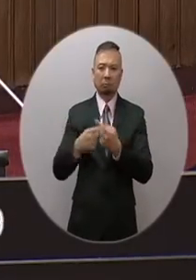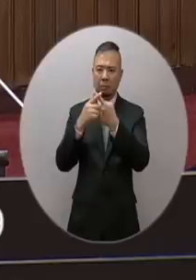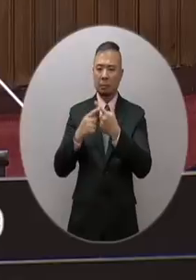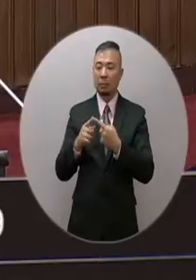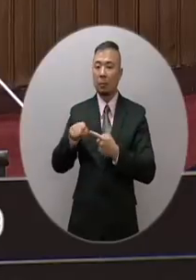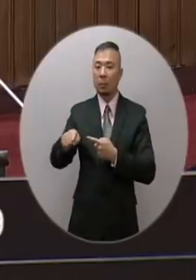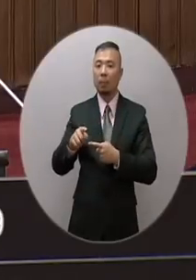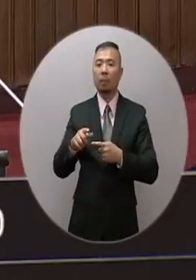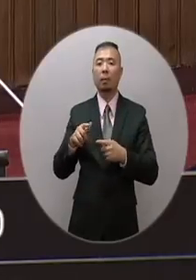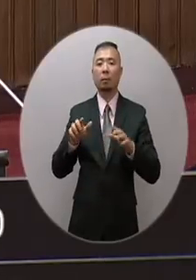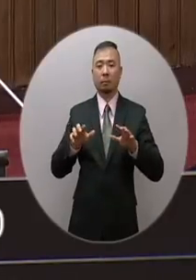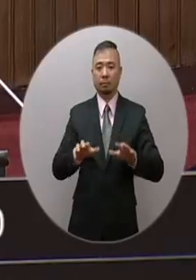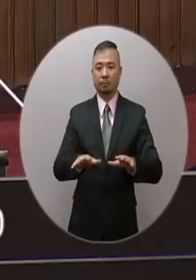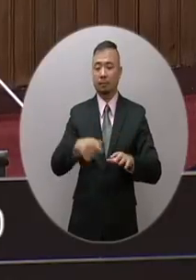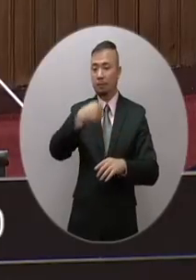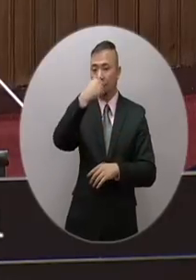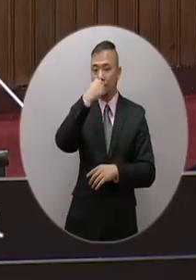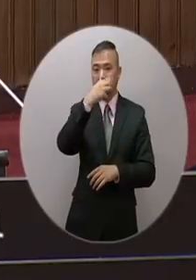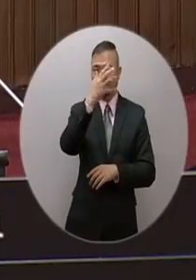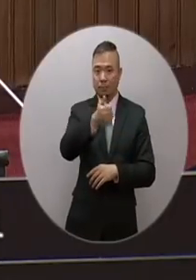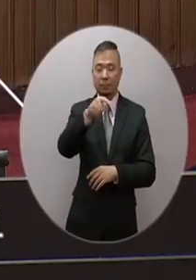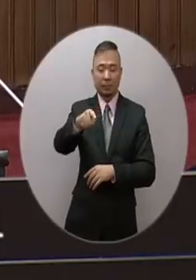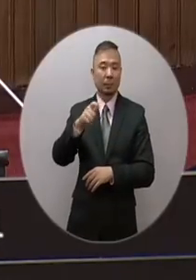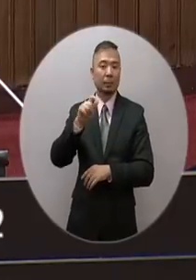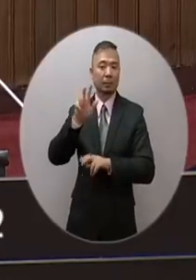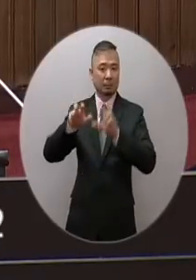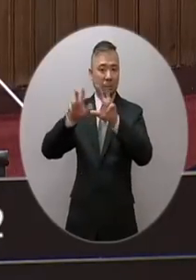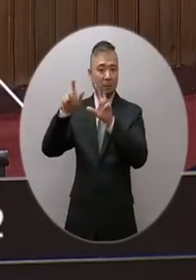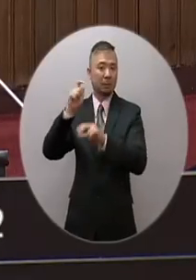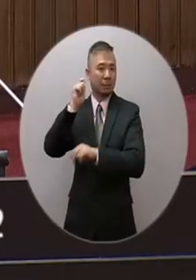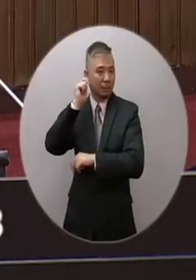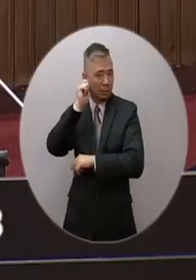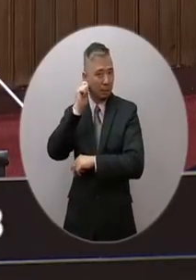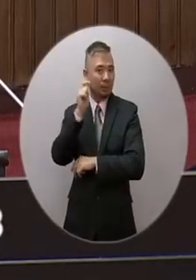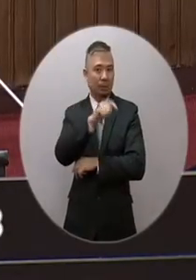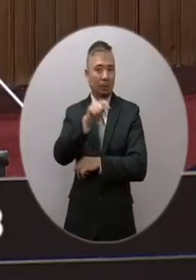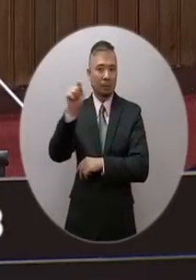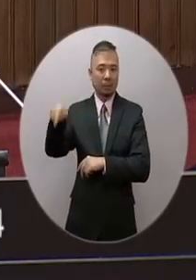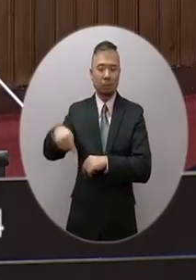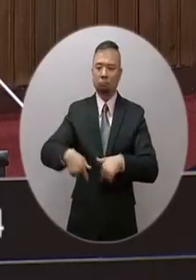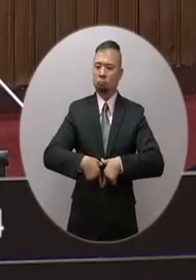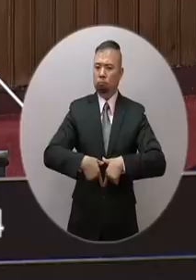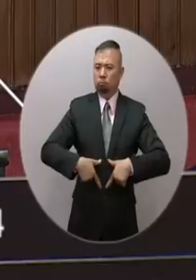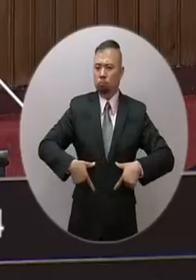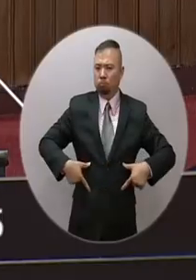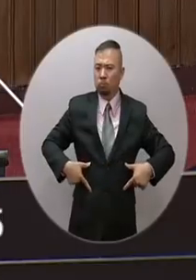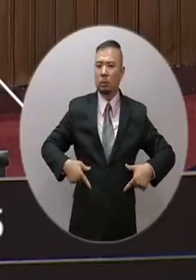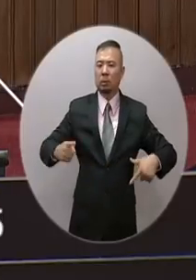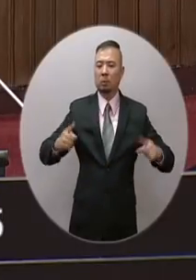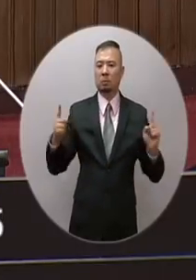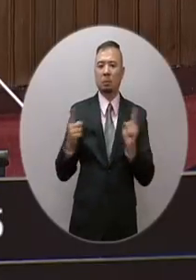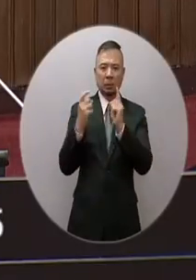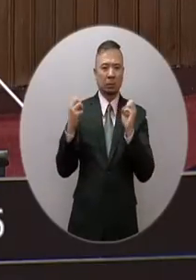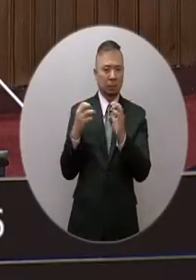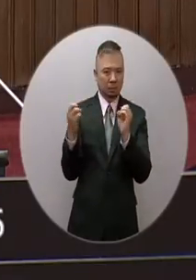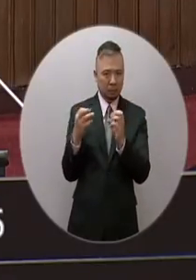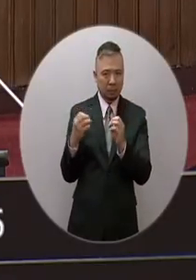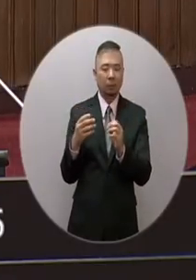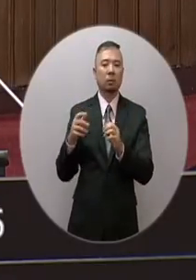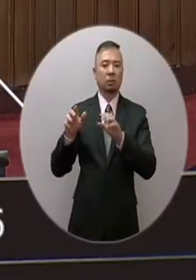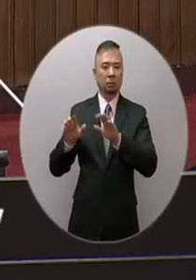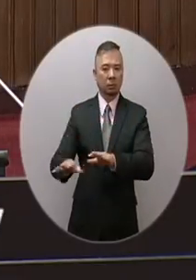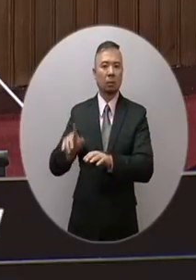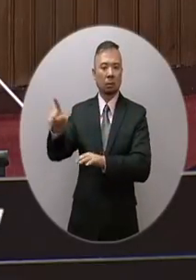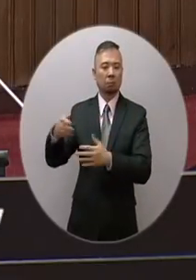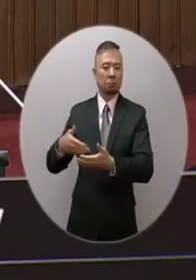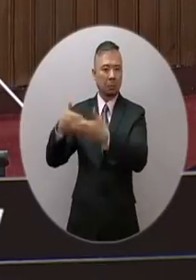为蒋、邓两位领导人的敢于突破，大陆才有今天的成就，台